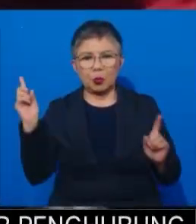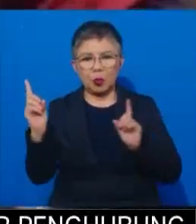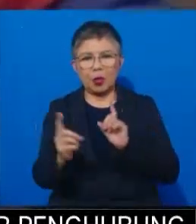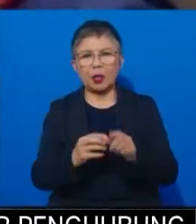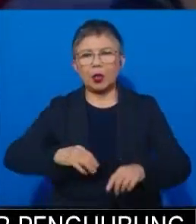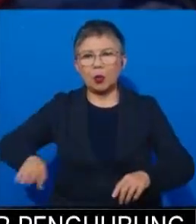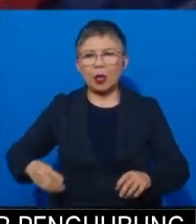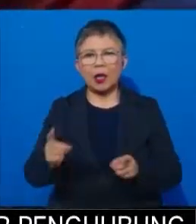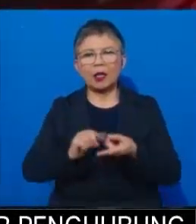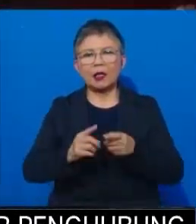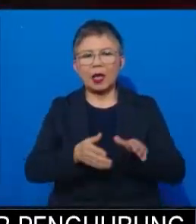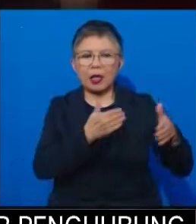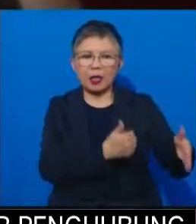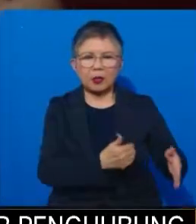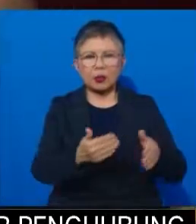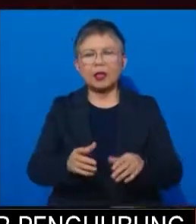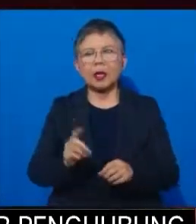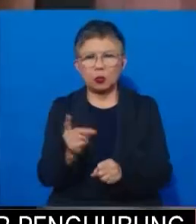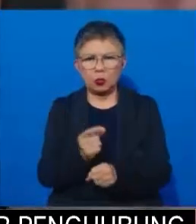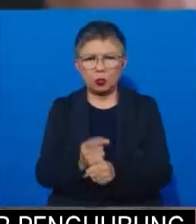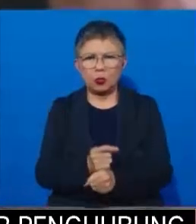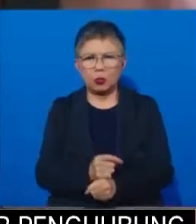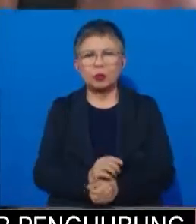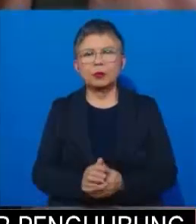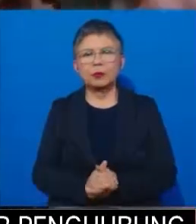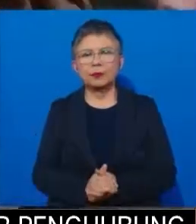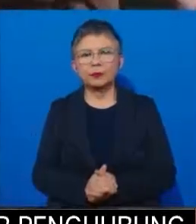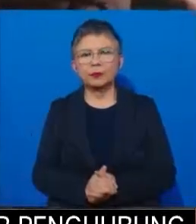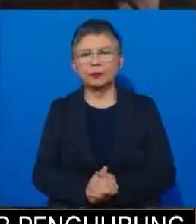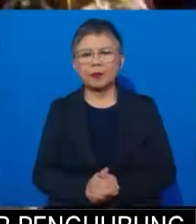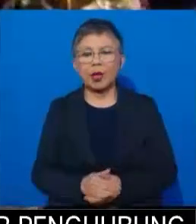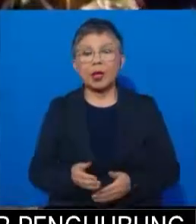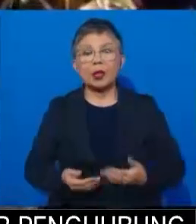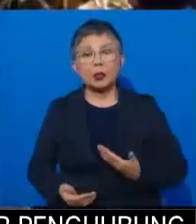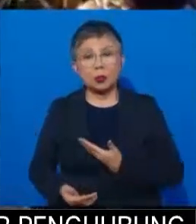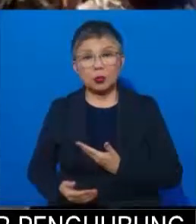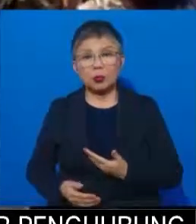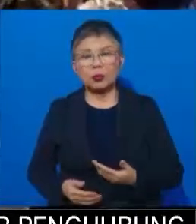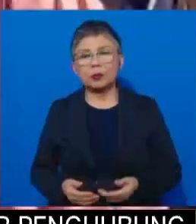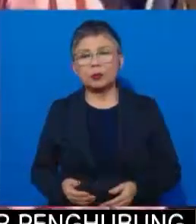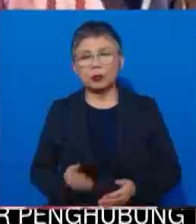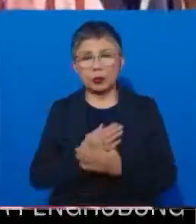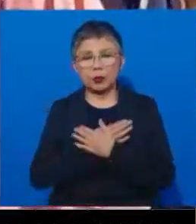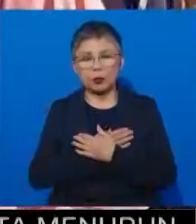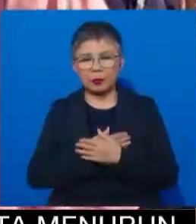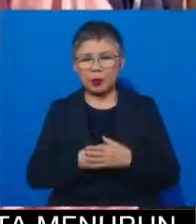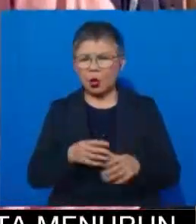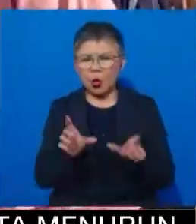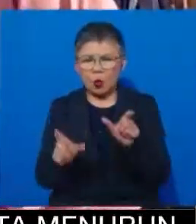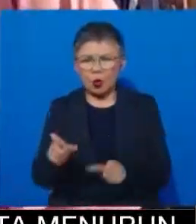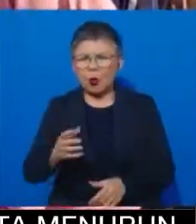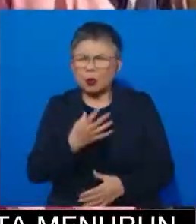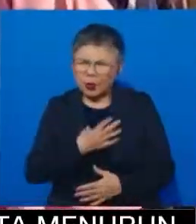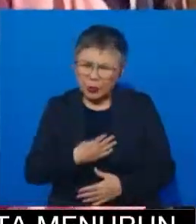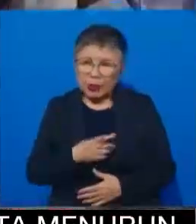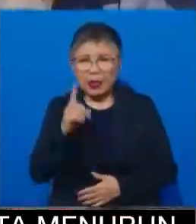keluarga, tetangga, kerabat, dan guru. Kepergian almarhumah meninggalkan kesedihan mendalam. Seorang guru